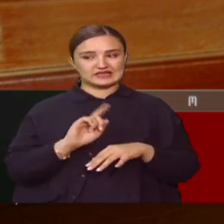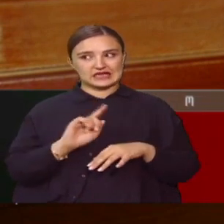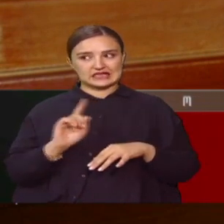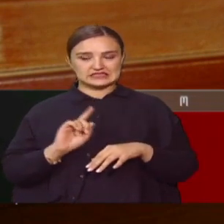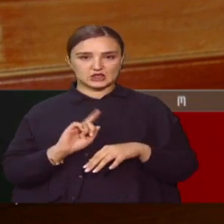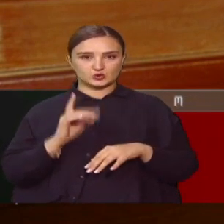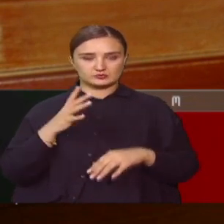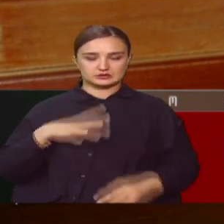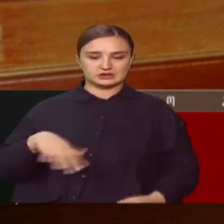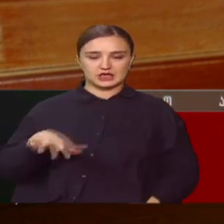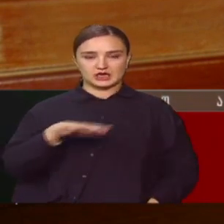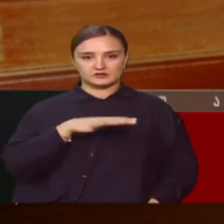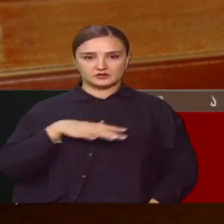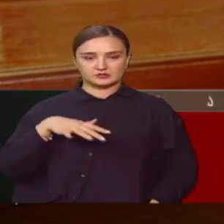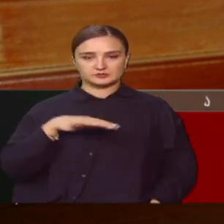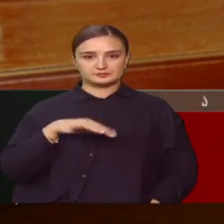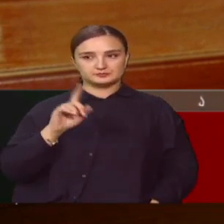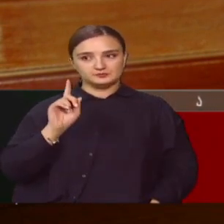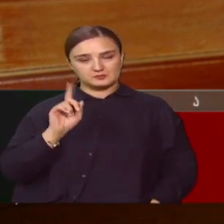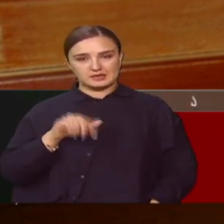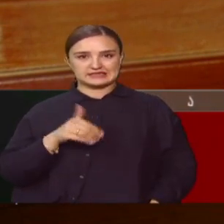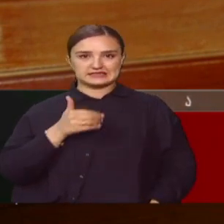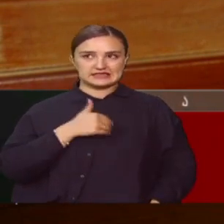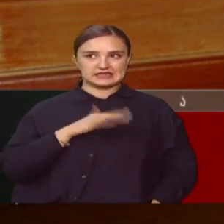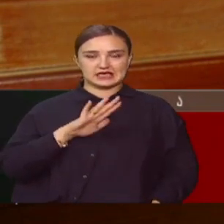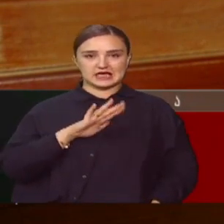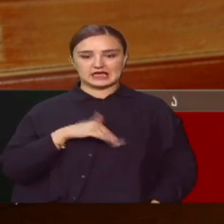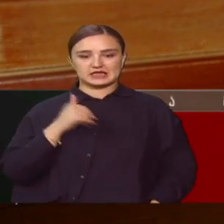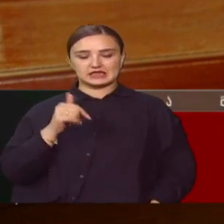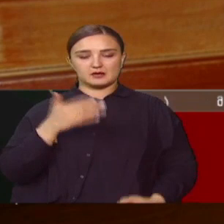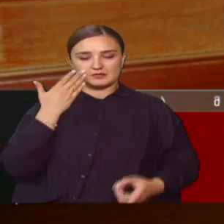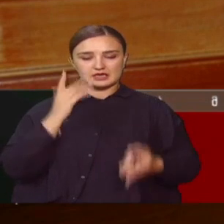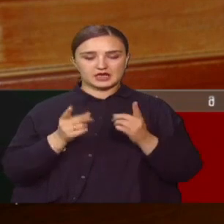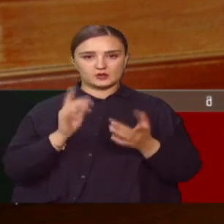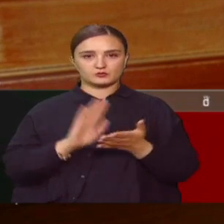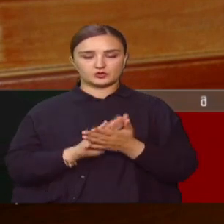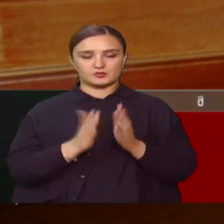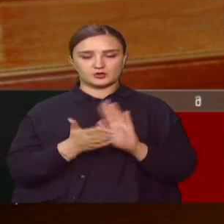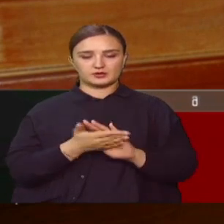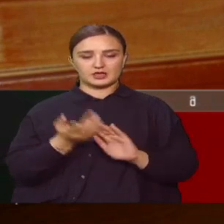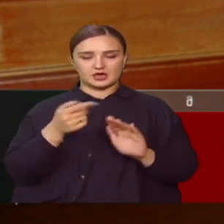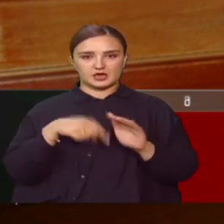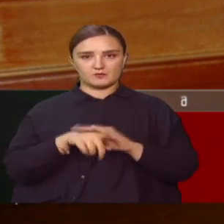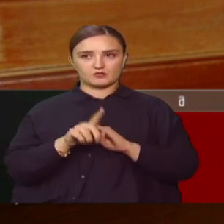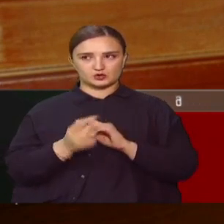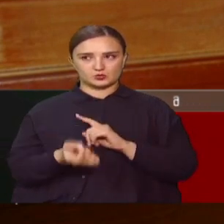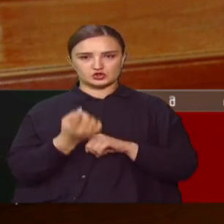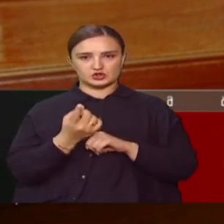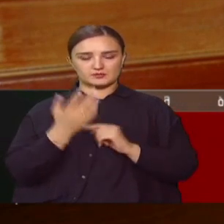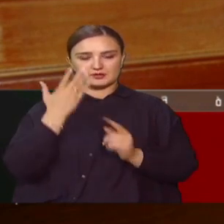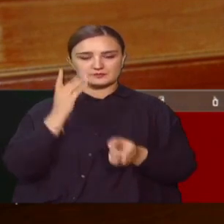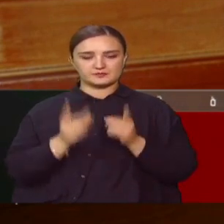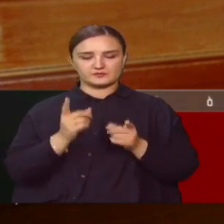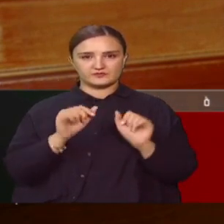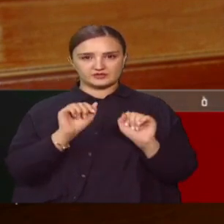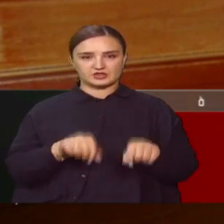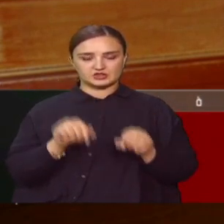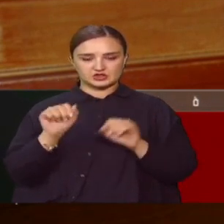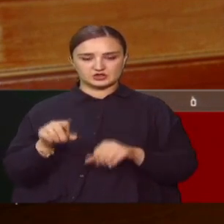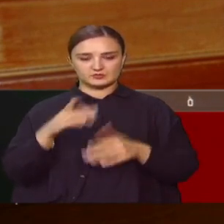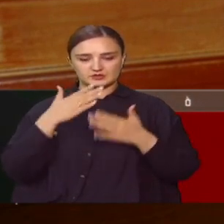რაღაცნაირად რომ საქართველოს მაინც გინდა არ გინდა ამ რეალური მოცემულობიდან გამომდინარე უჩნდება რეალური შანსი